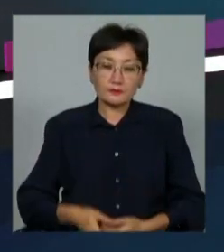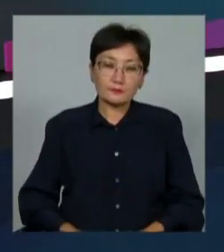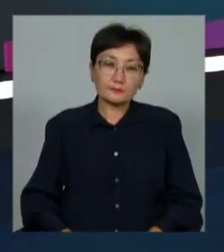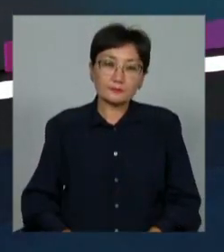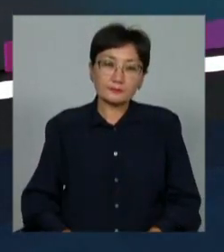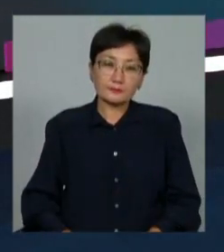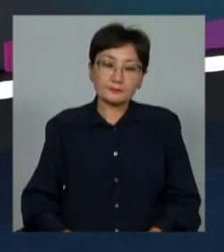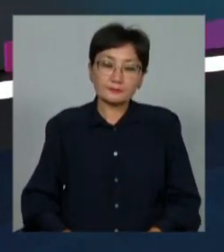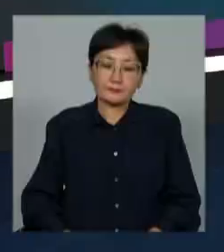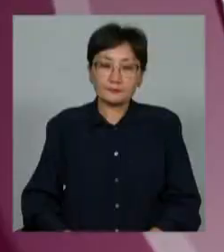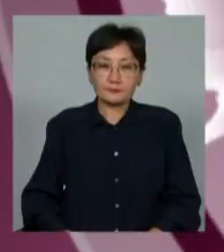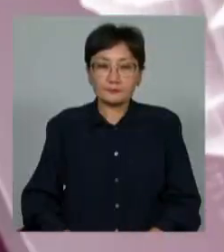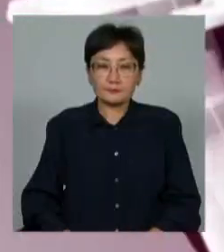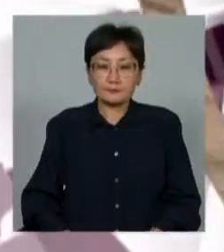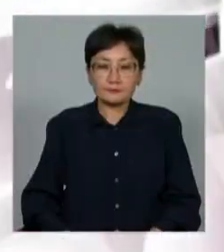көретіндеріңіз.